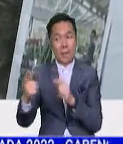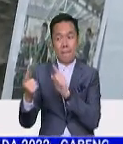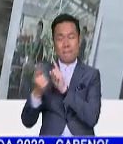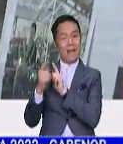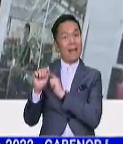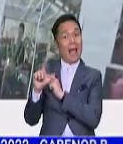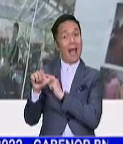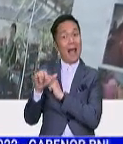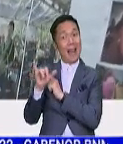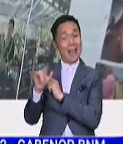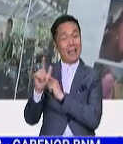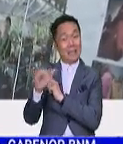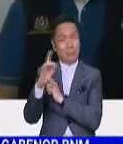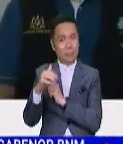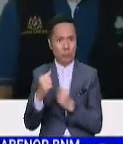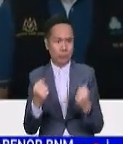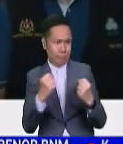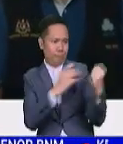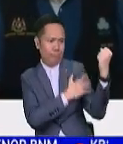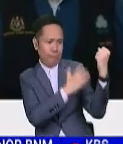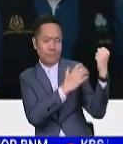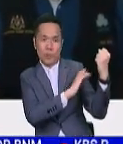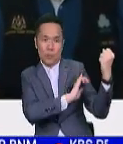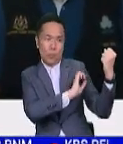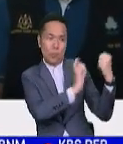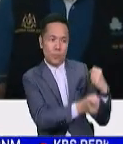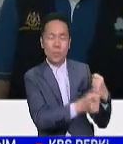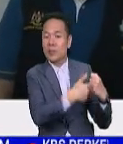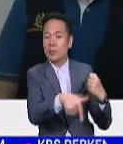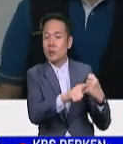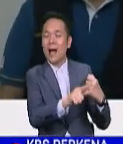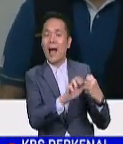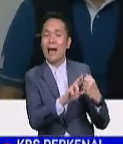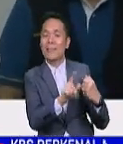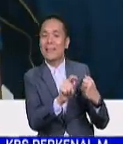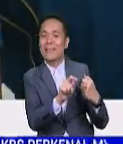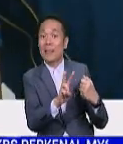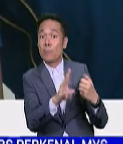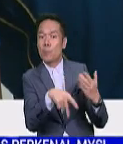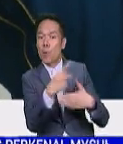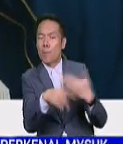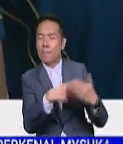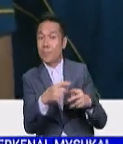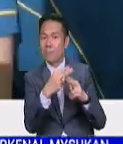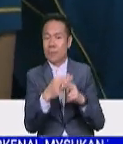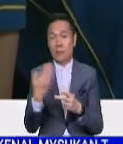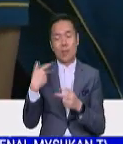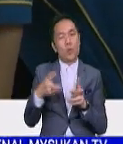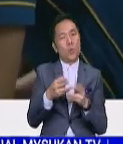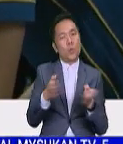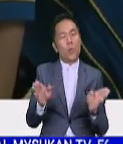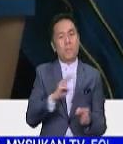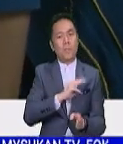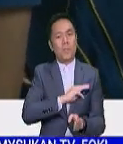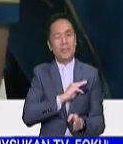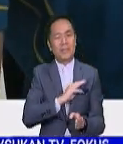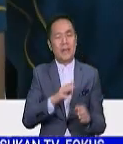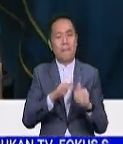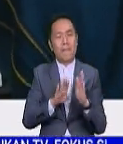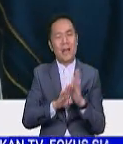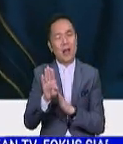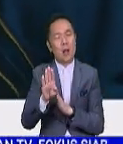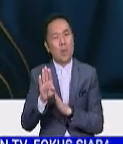selepas program memperkasa Usahawan dalam kalangan peserta program arti dabelyu yang diresmikan menteri pembangunan masyarakat